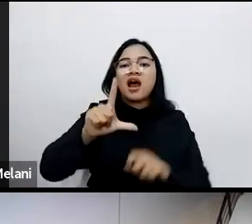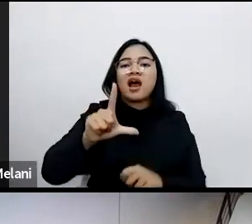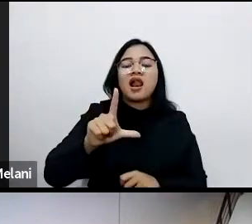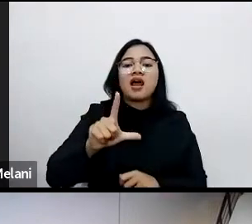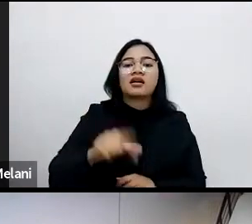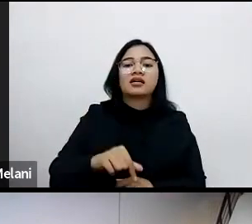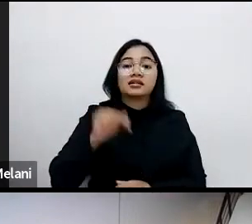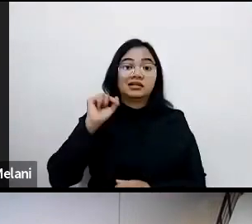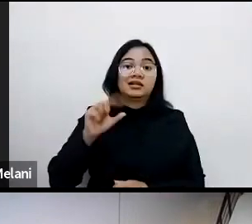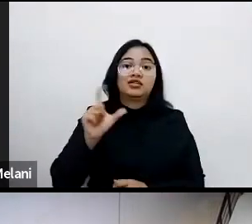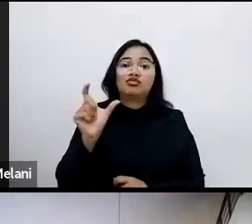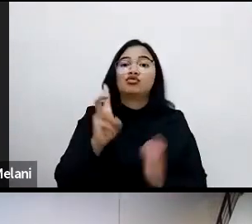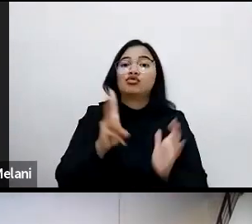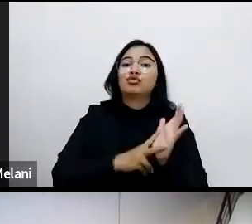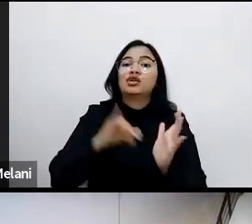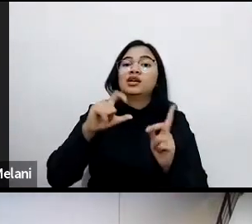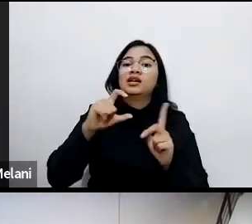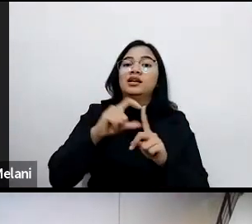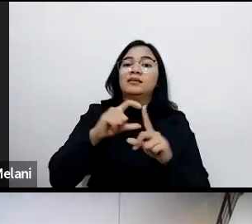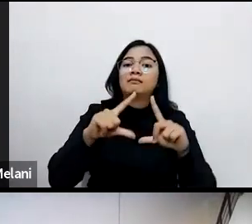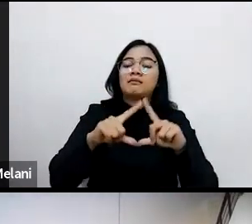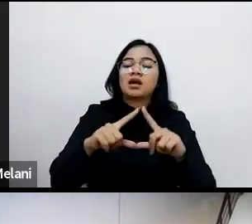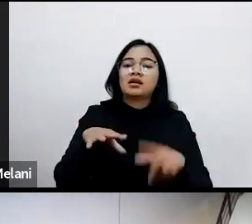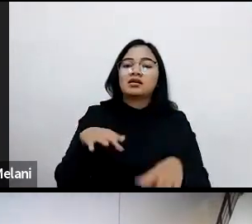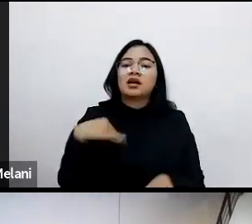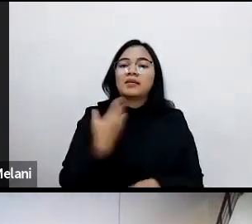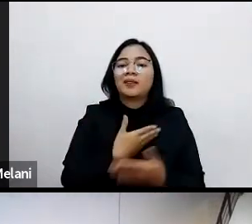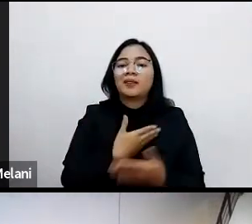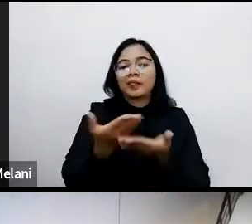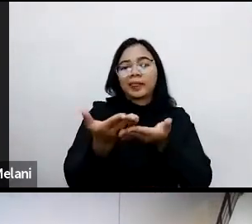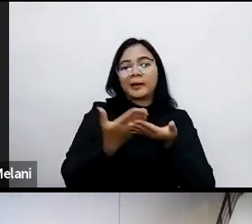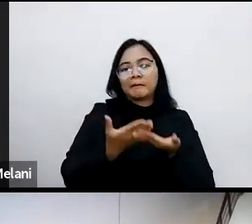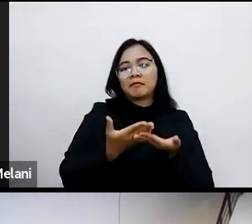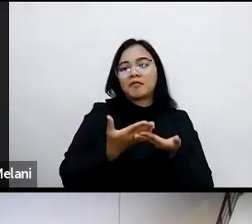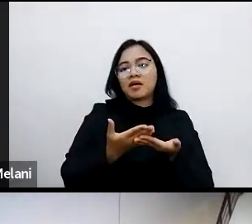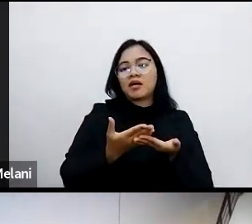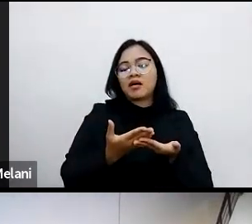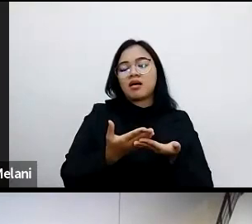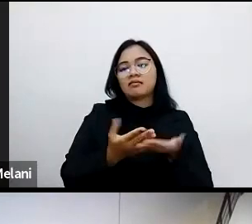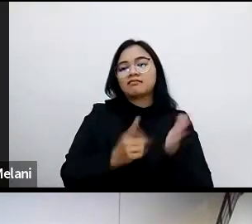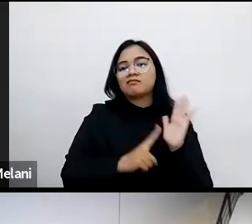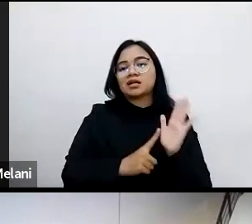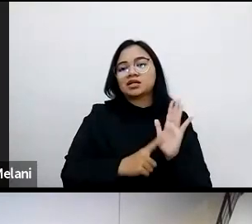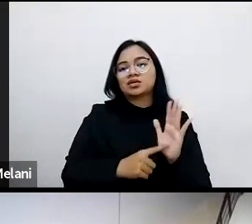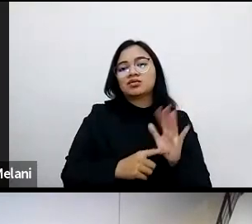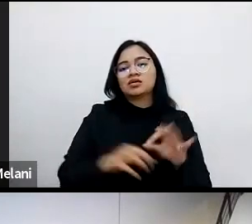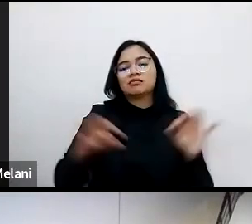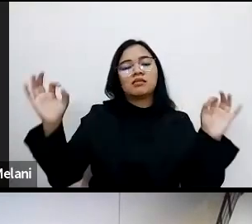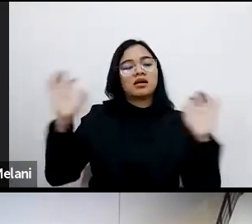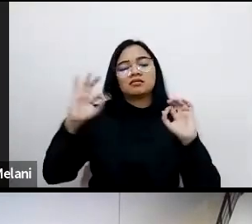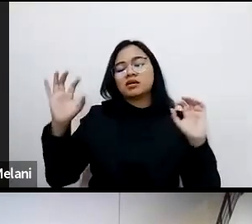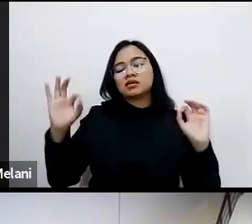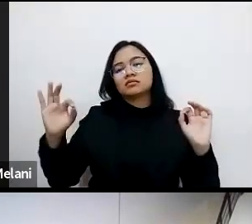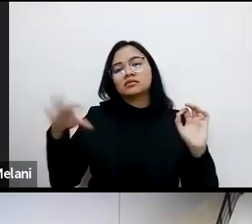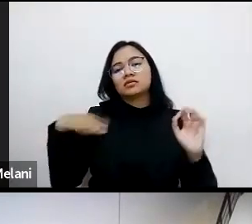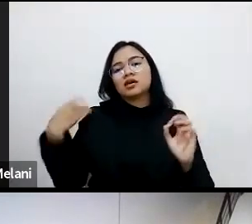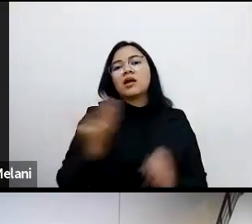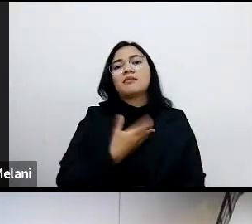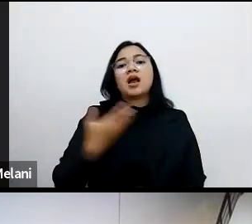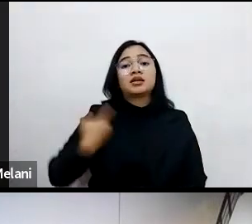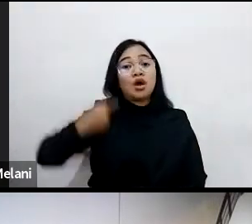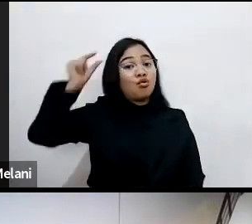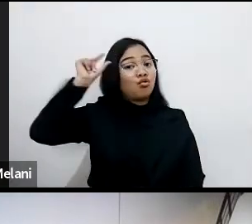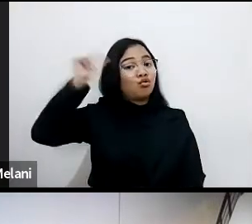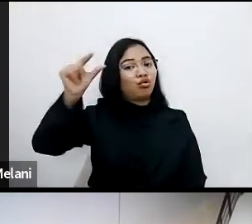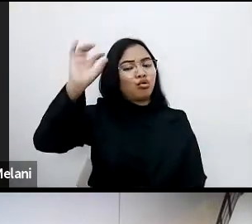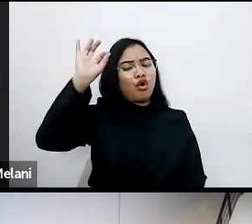mahasiswa dari berbagai latar belakang, terutama dari kami ada untuk orang Papua. Jadi